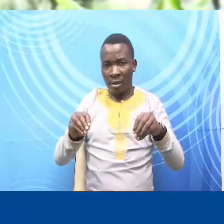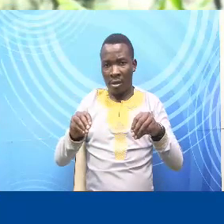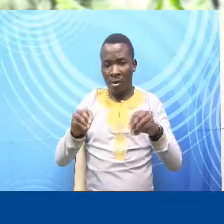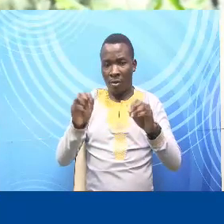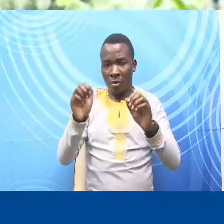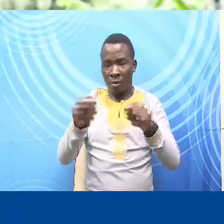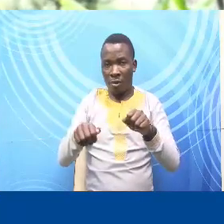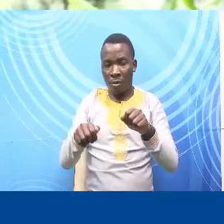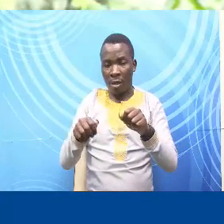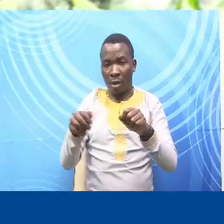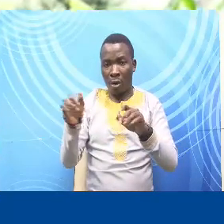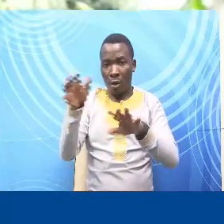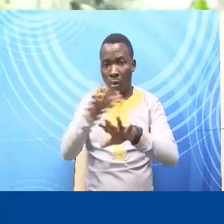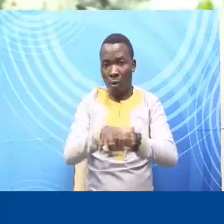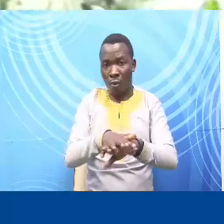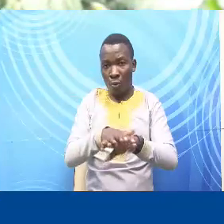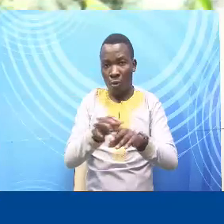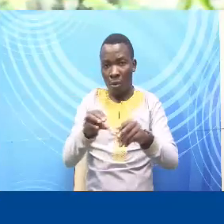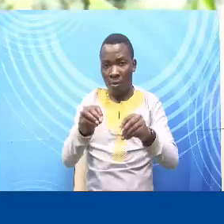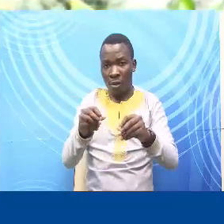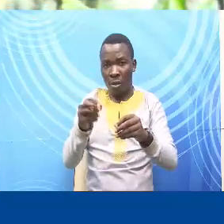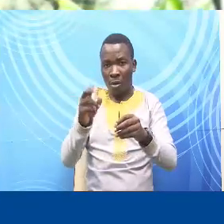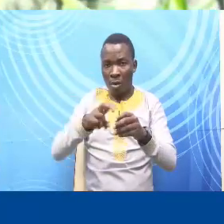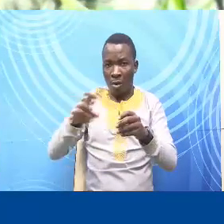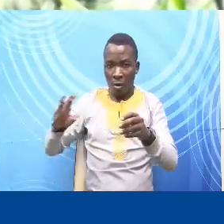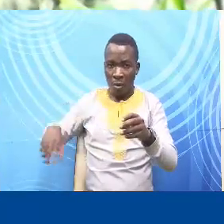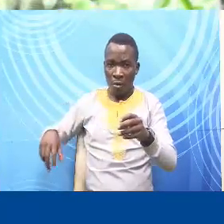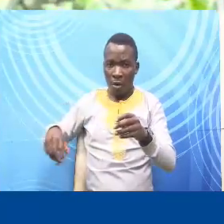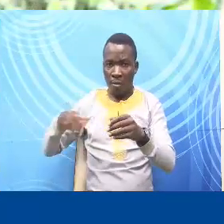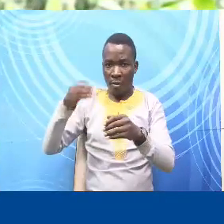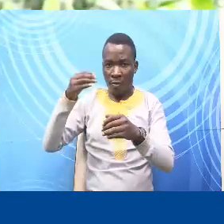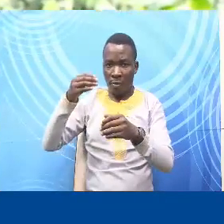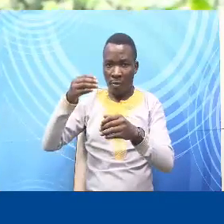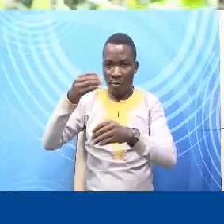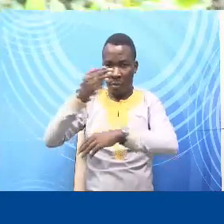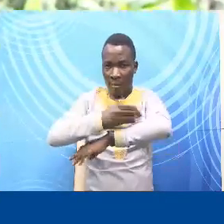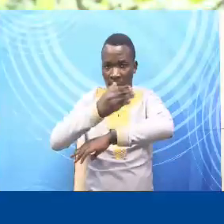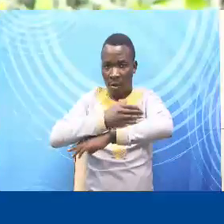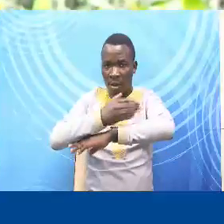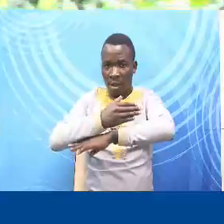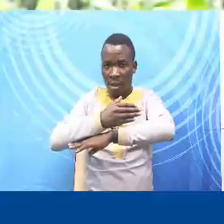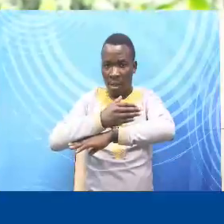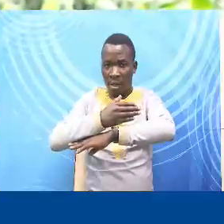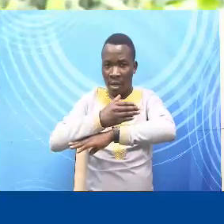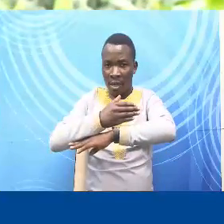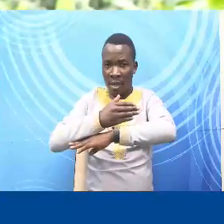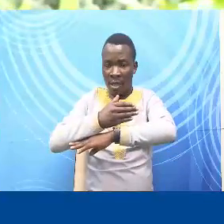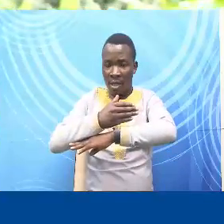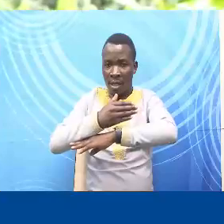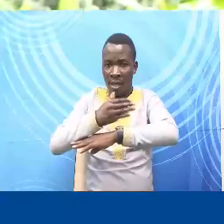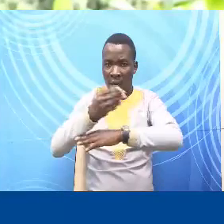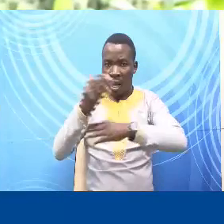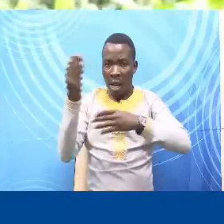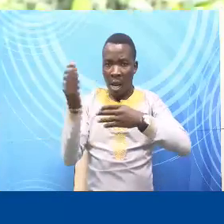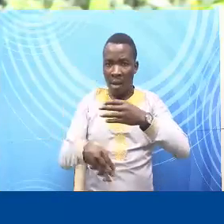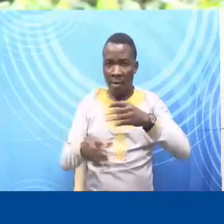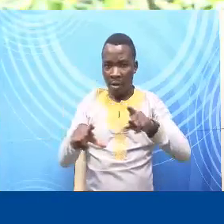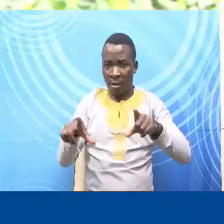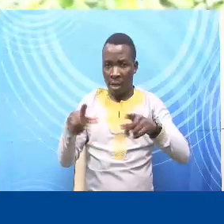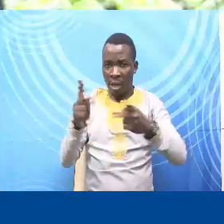Ushobora ariko no guhuza ubutaka ukuyemo imbago zigabanya ubutaka amasambu abiri